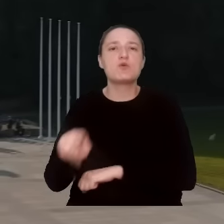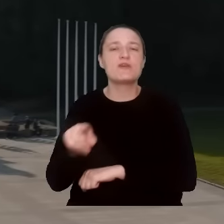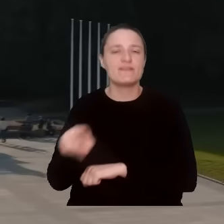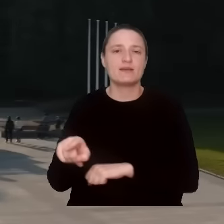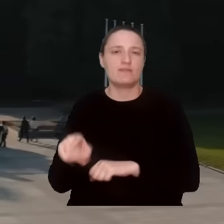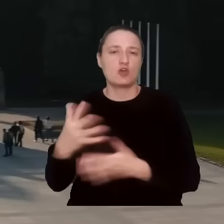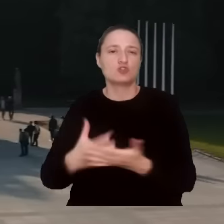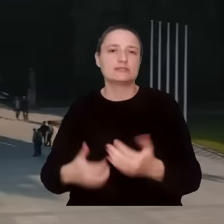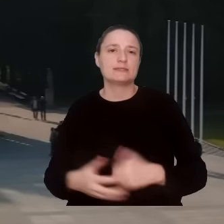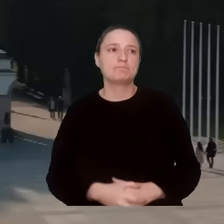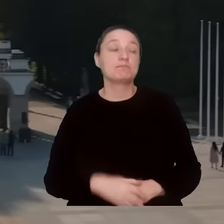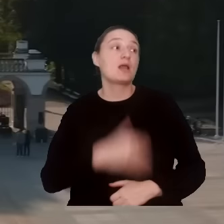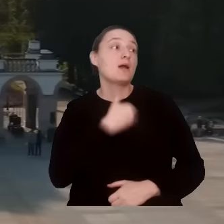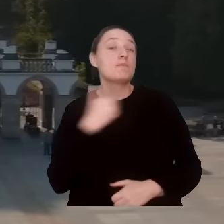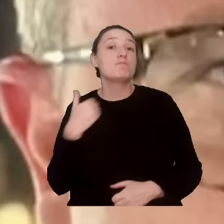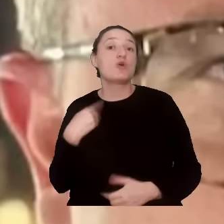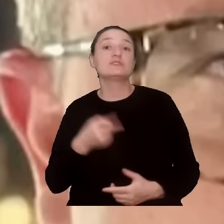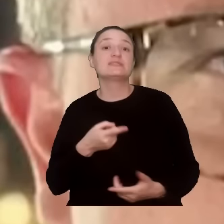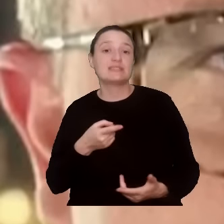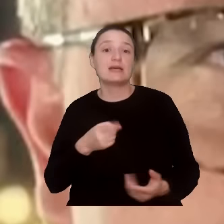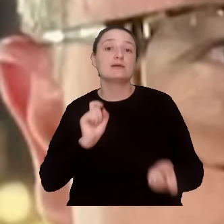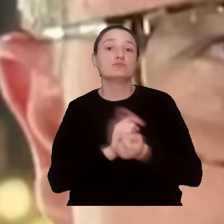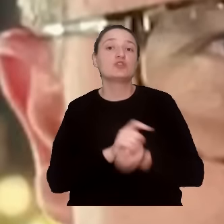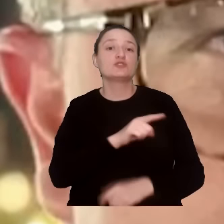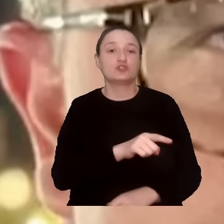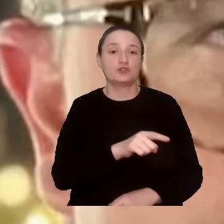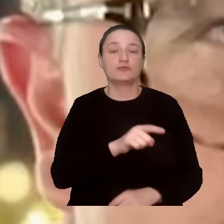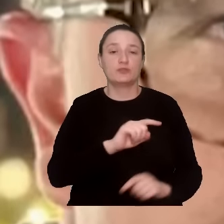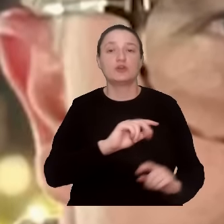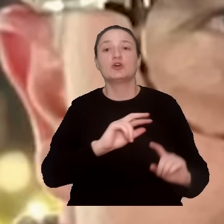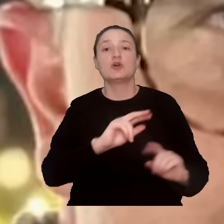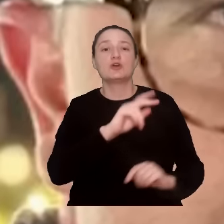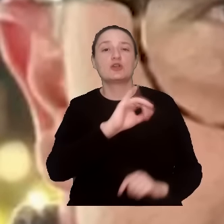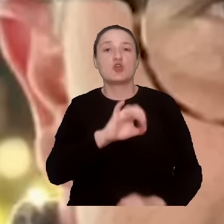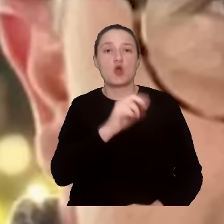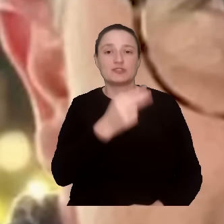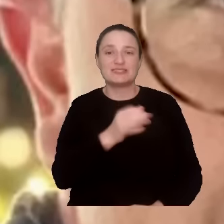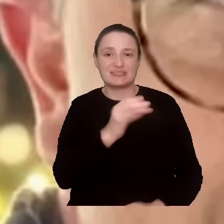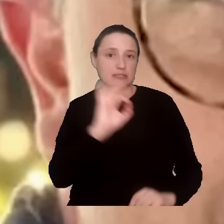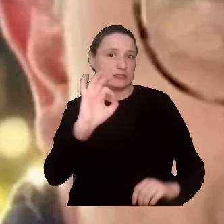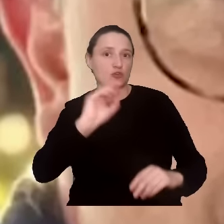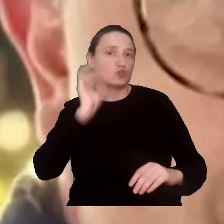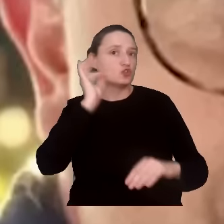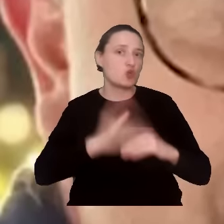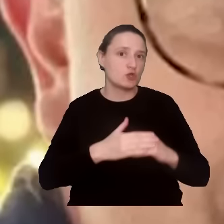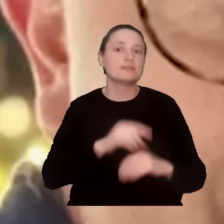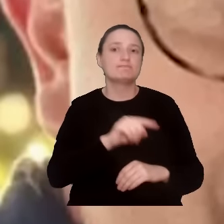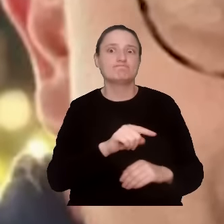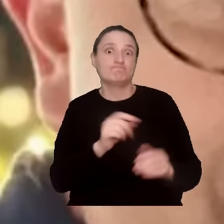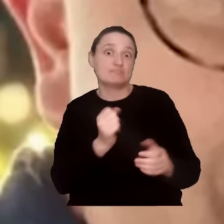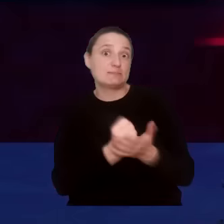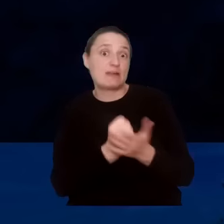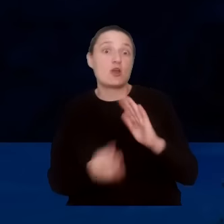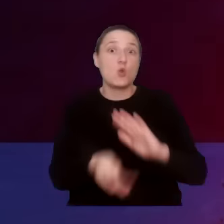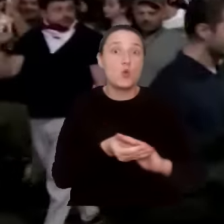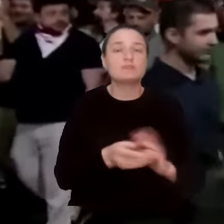W Polsce oskarżenia kierowane są wobec żony posła koalicji 13 grudnia Dariusza Jońskiego. Sąd w Sieradzu wszczął proces w sprawie korupcji i dotacji